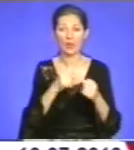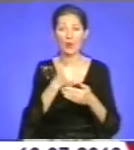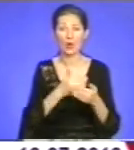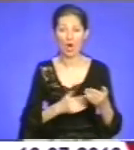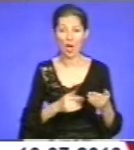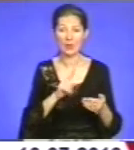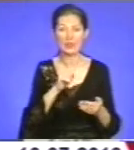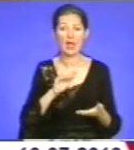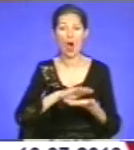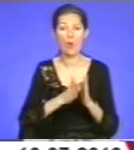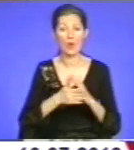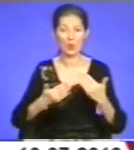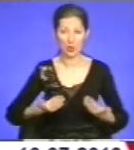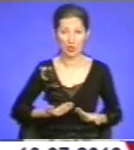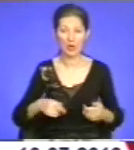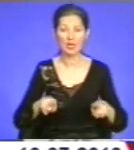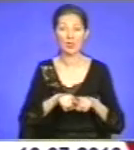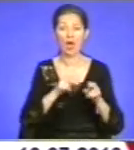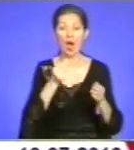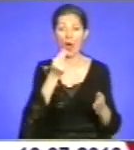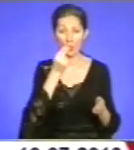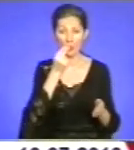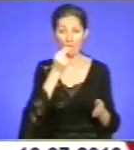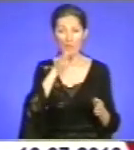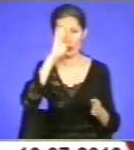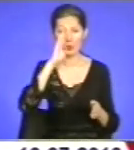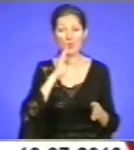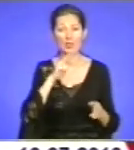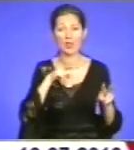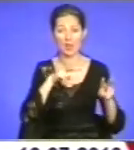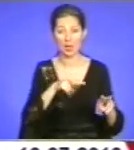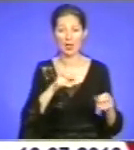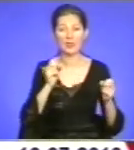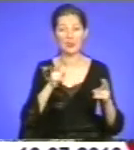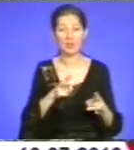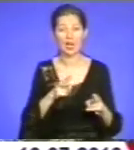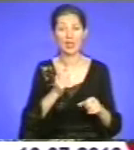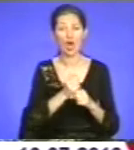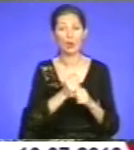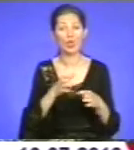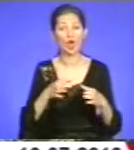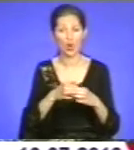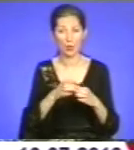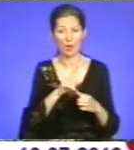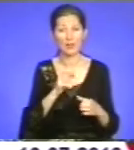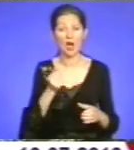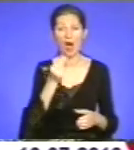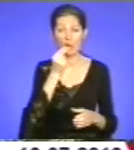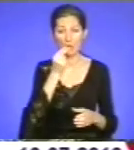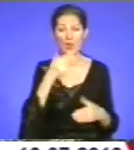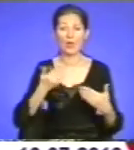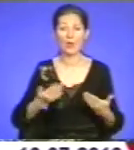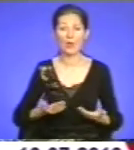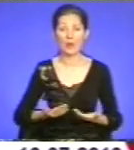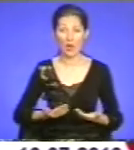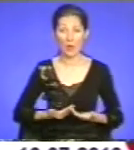За умовами проживання і харчування хлопців і дівчат наглядає спеціальна робоча група. За харчуванням, перебуванням